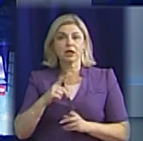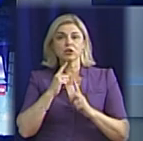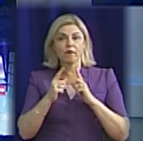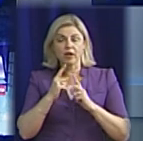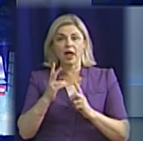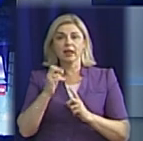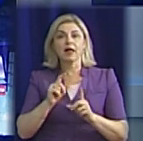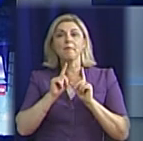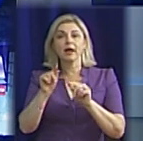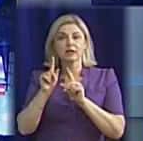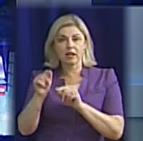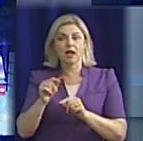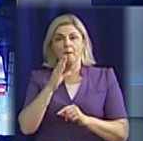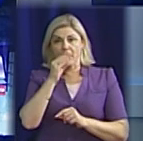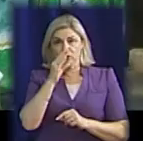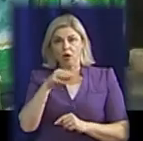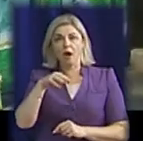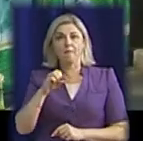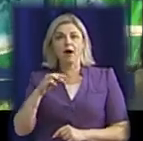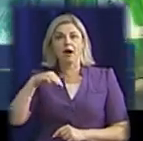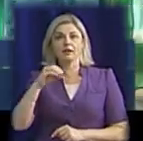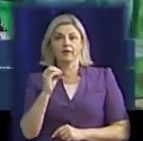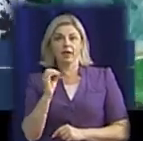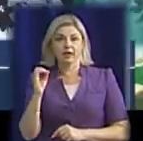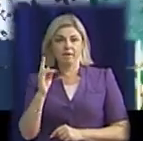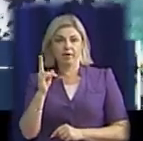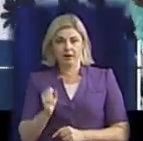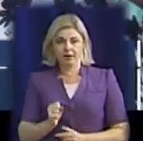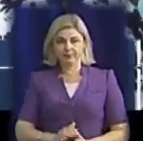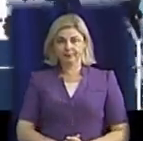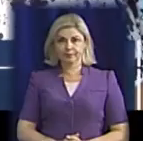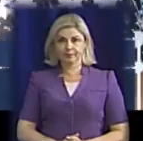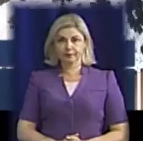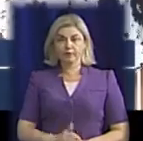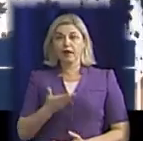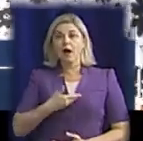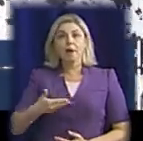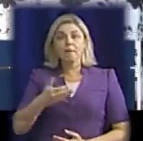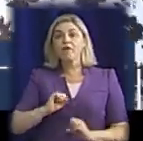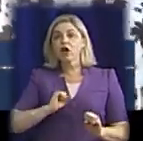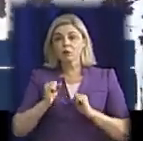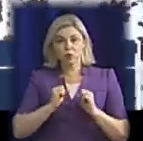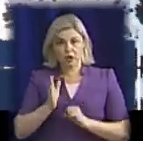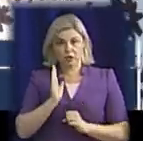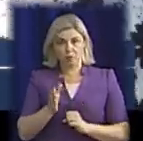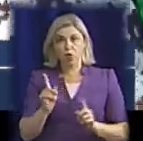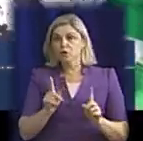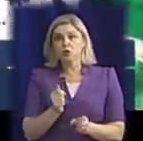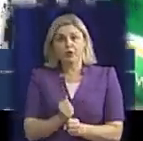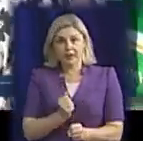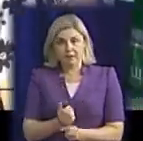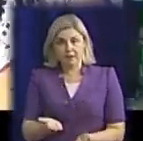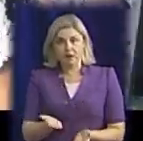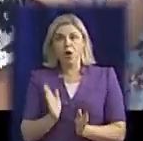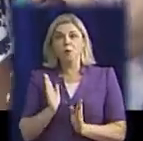у мікрорайон Матвіївка. Дуже добре. Ми всі возмущатися будемо, щось підприймати,